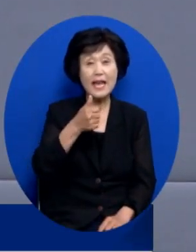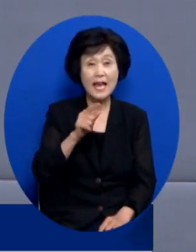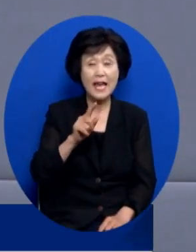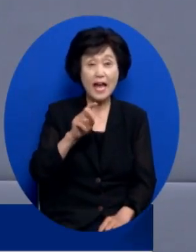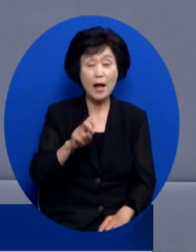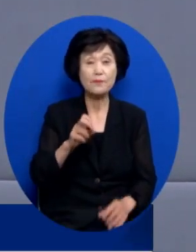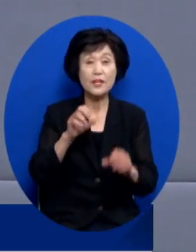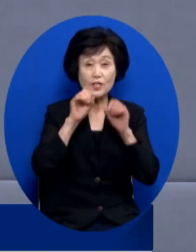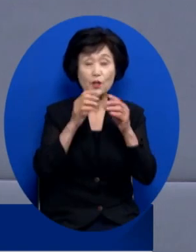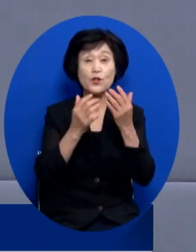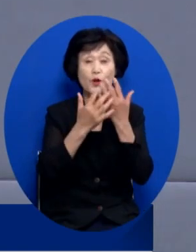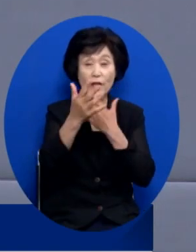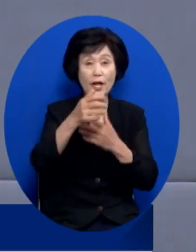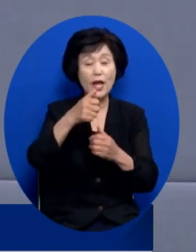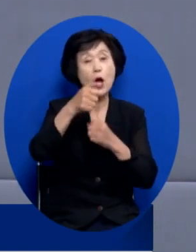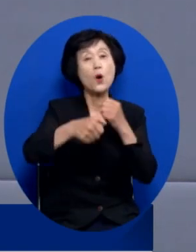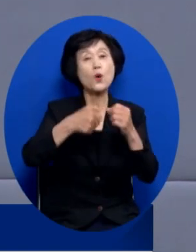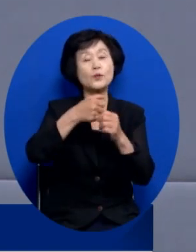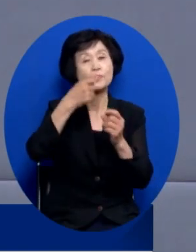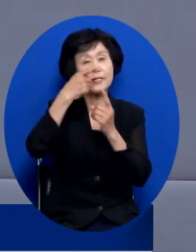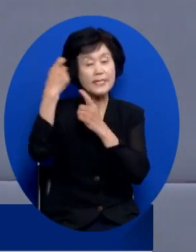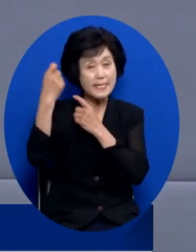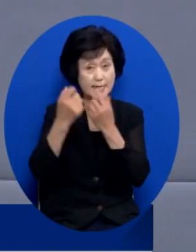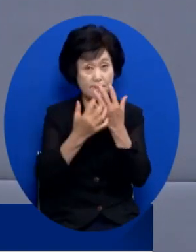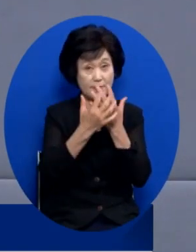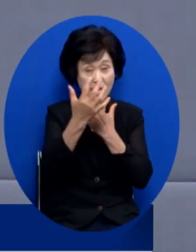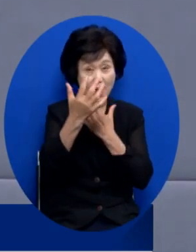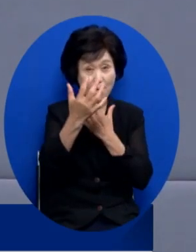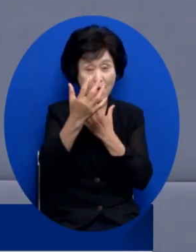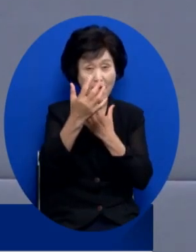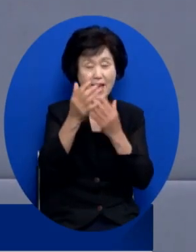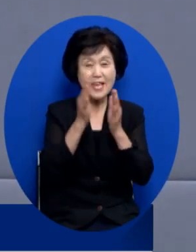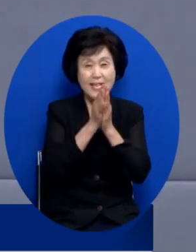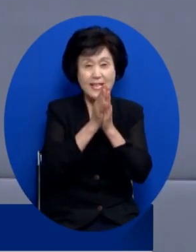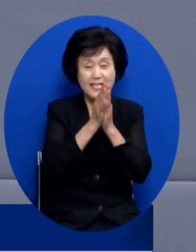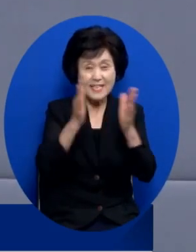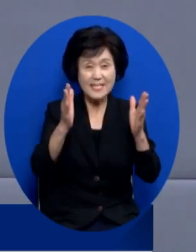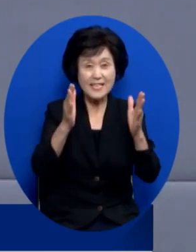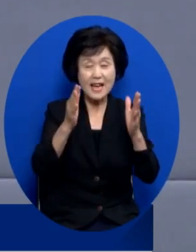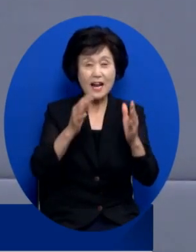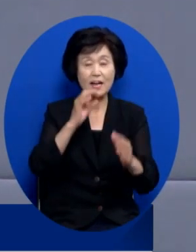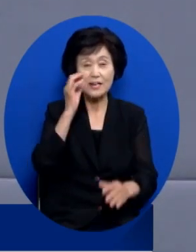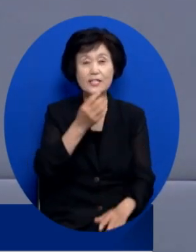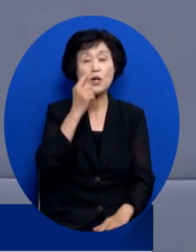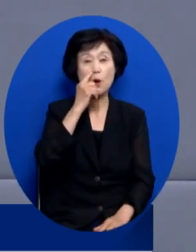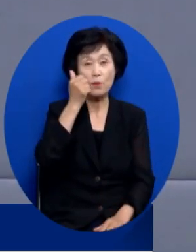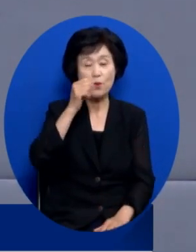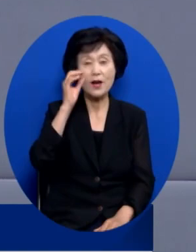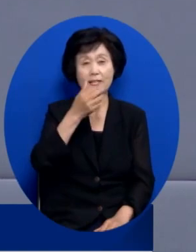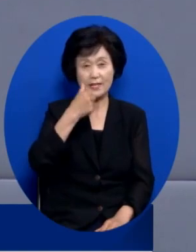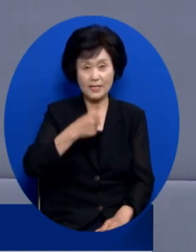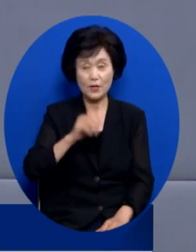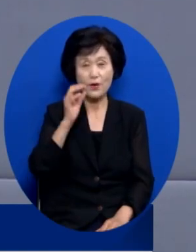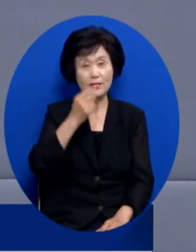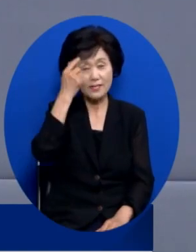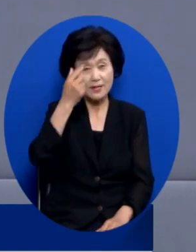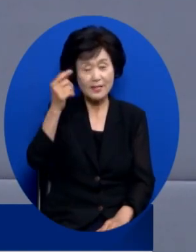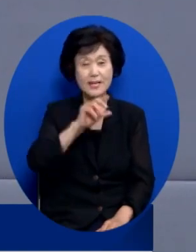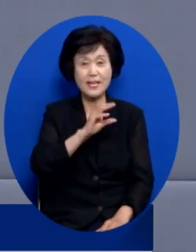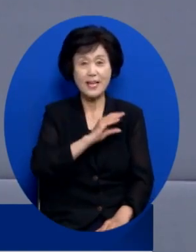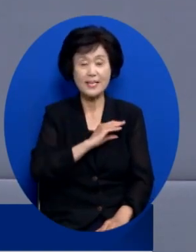전도대회 50주년 기념대회 개회를 성부와 성자와 성령의